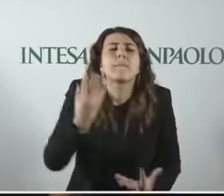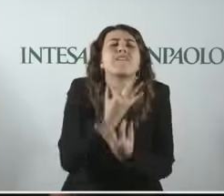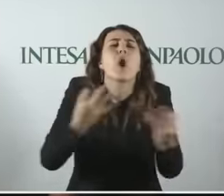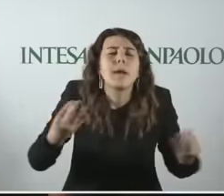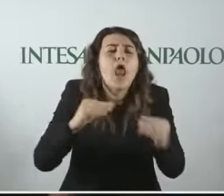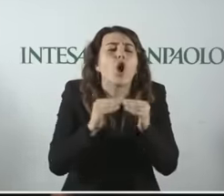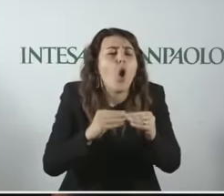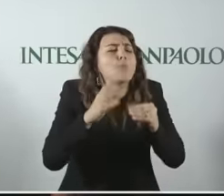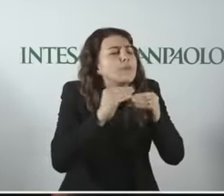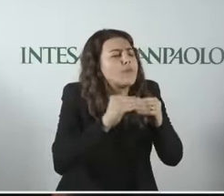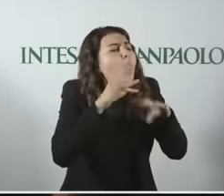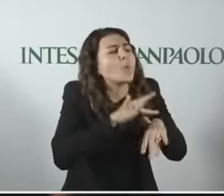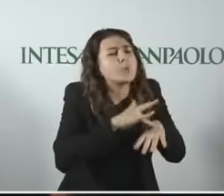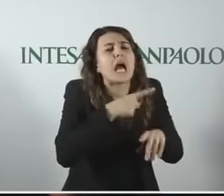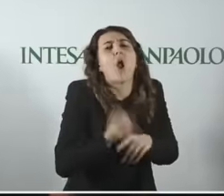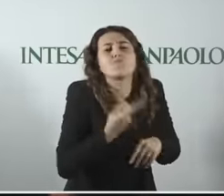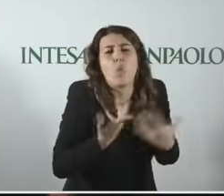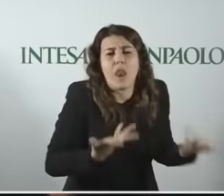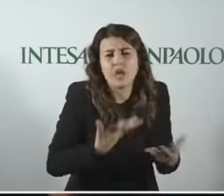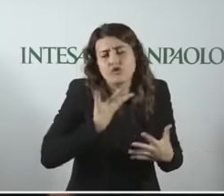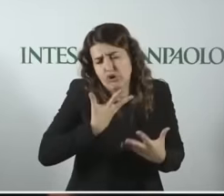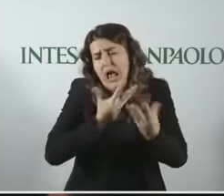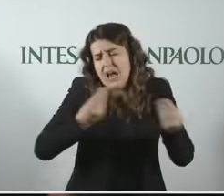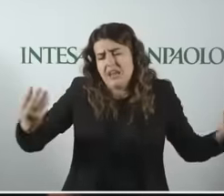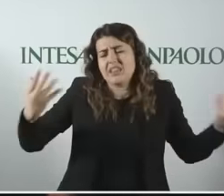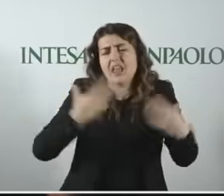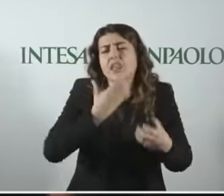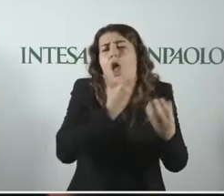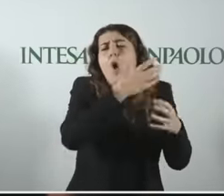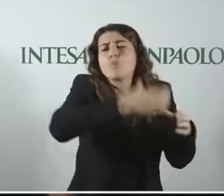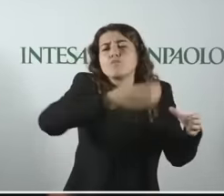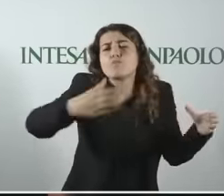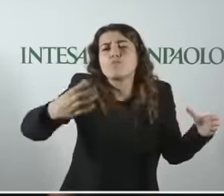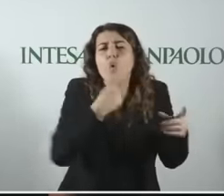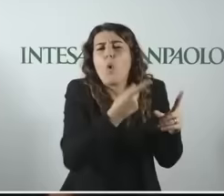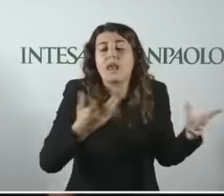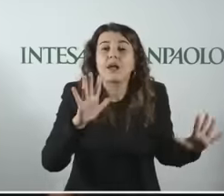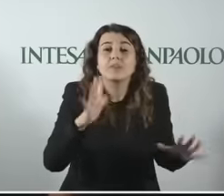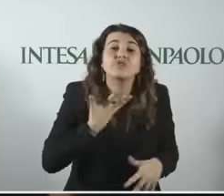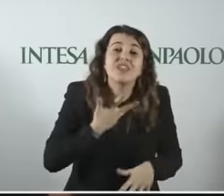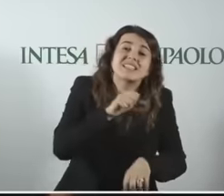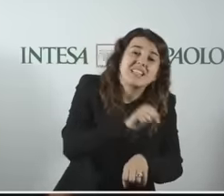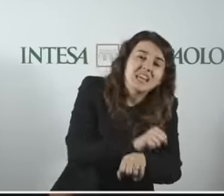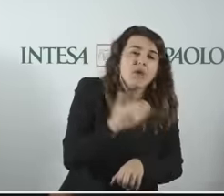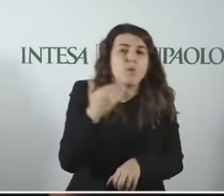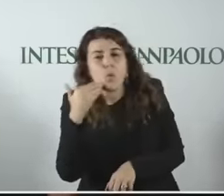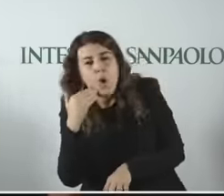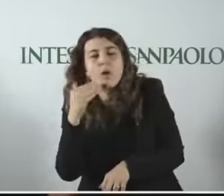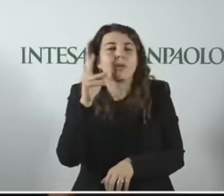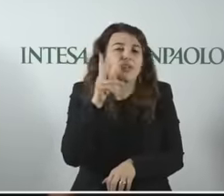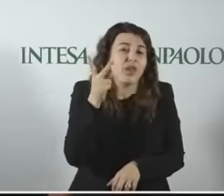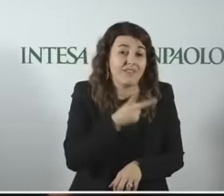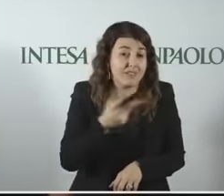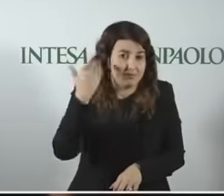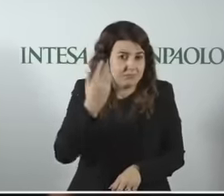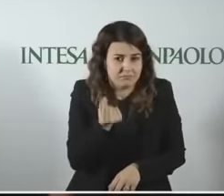e qualche Mulino c'era grandi impianti statali Ma avendo gli schiavi e le schiave che non costano niente